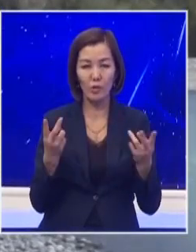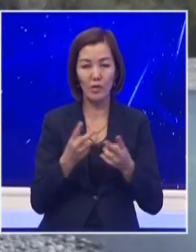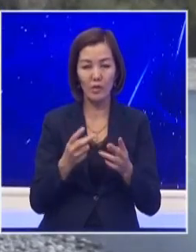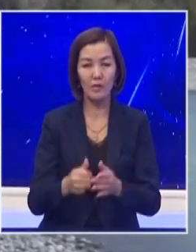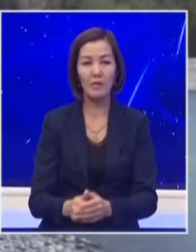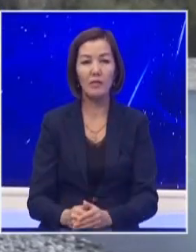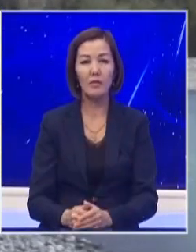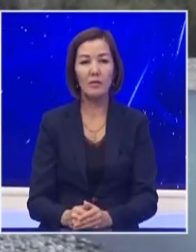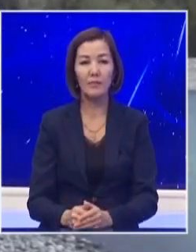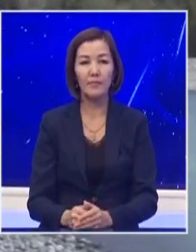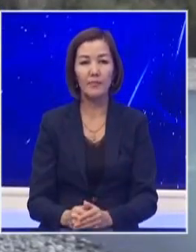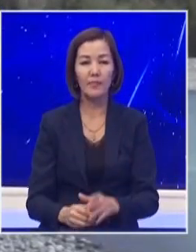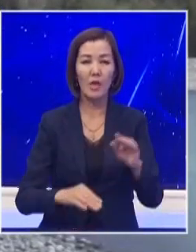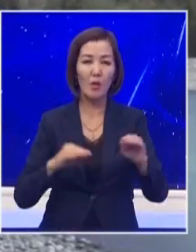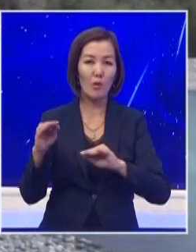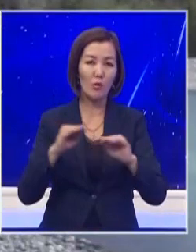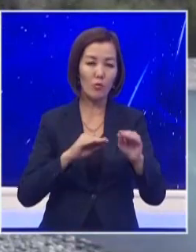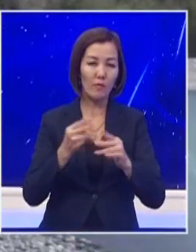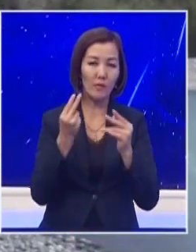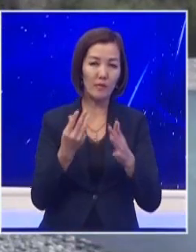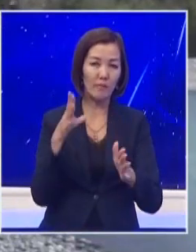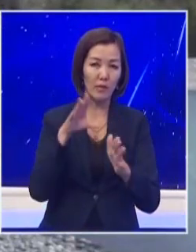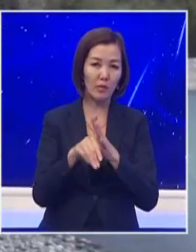жаңағы заманауи автоматизация жүйесін енгізу.